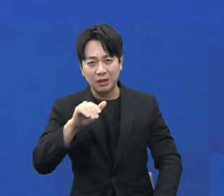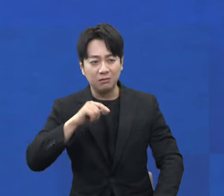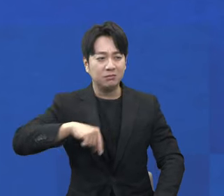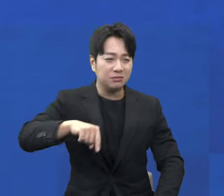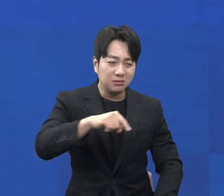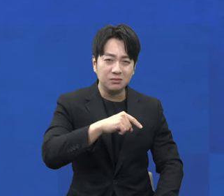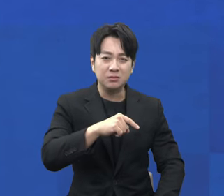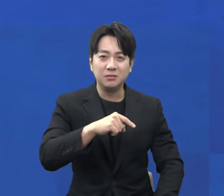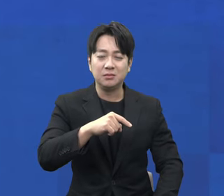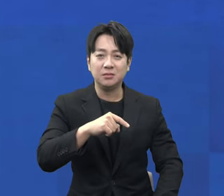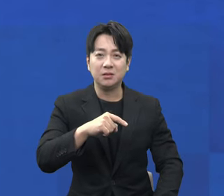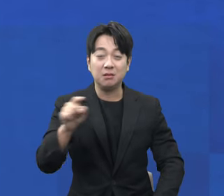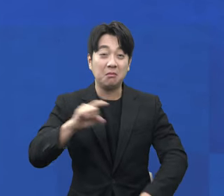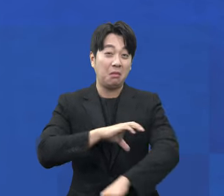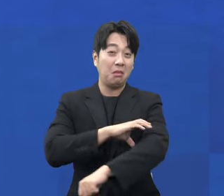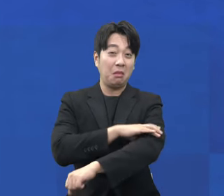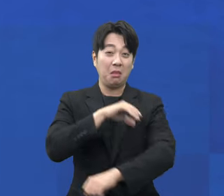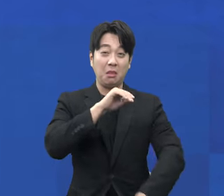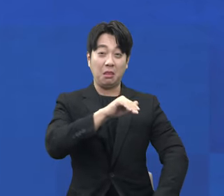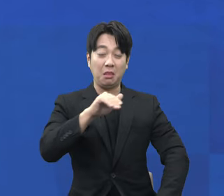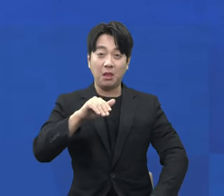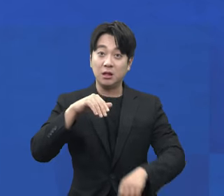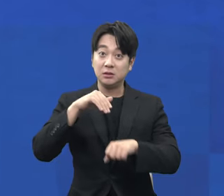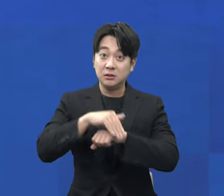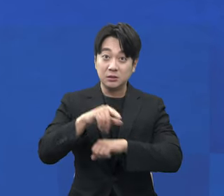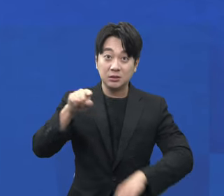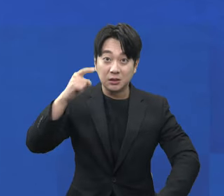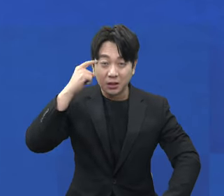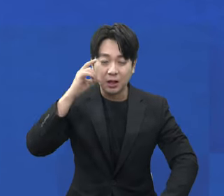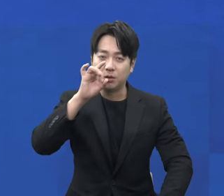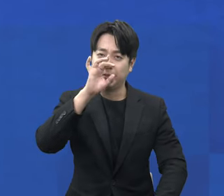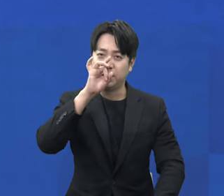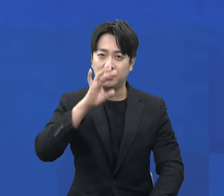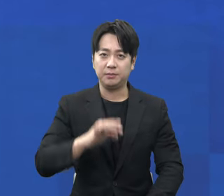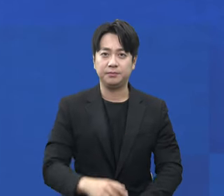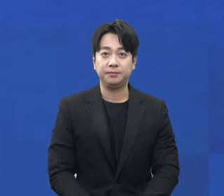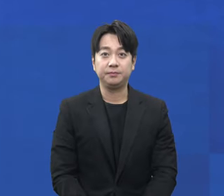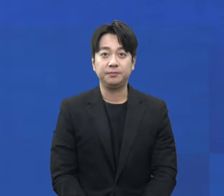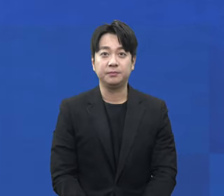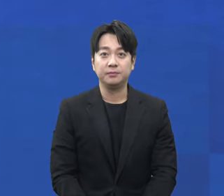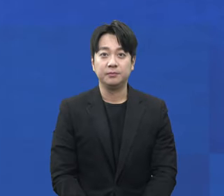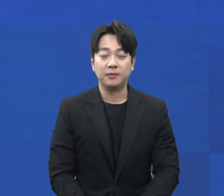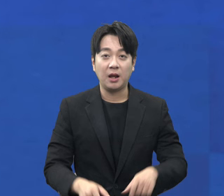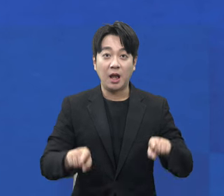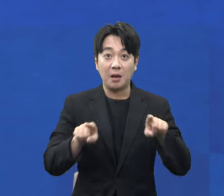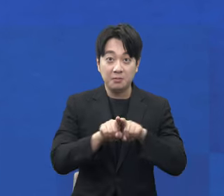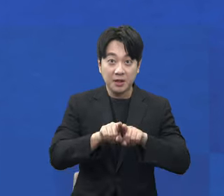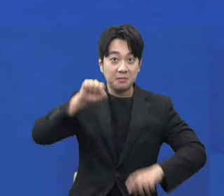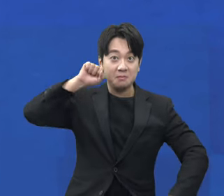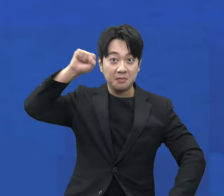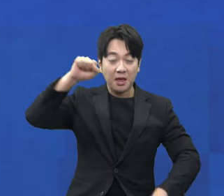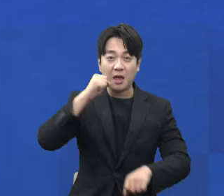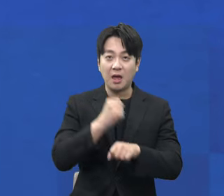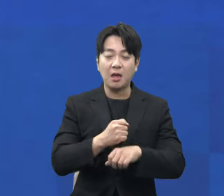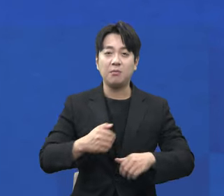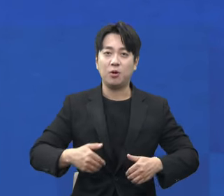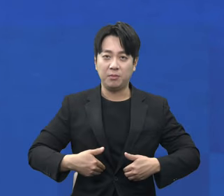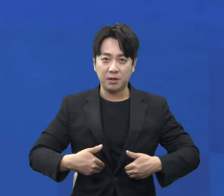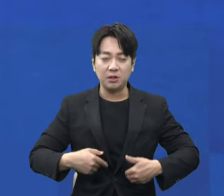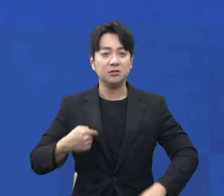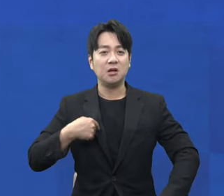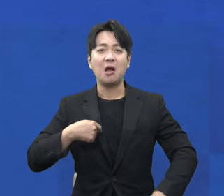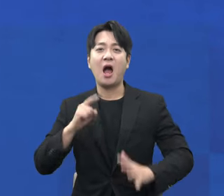저렇게 바꾸겠다는 식의 한가한 이야기는 나중에 합시다. 함께 거리로 나가 깃발을 듭시다. 길은 제가